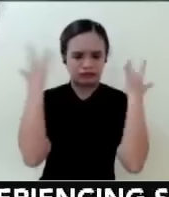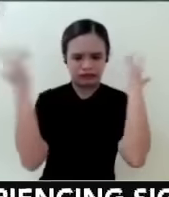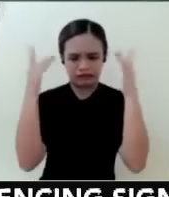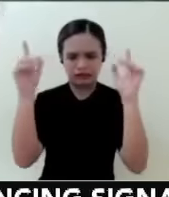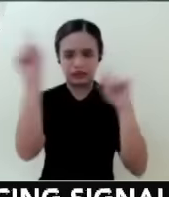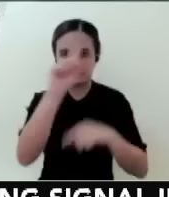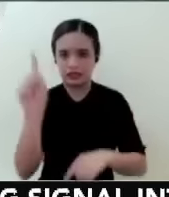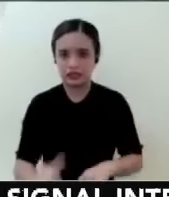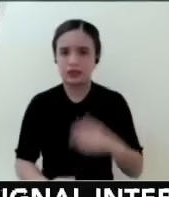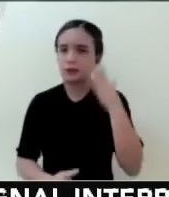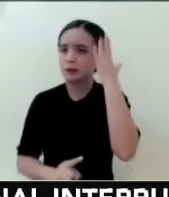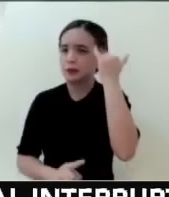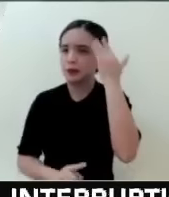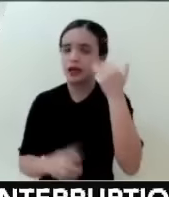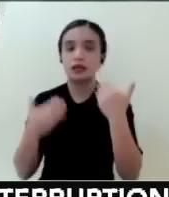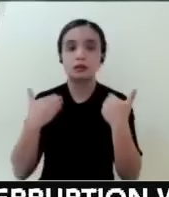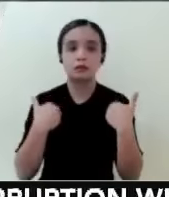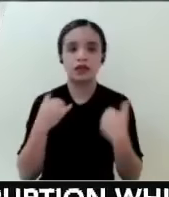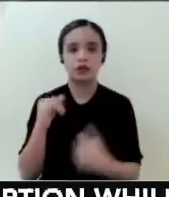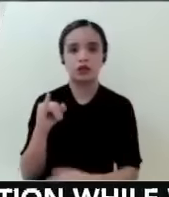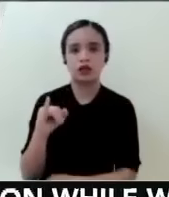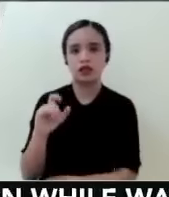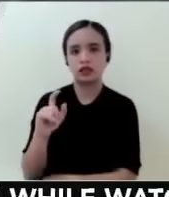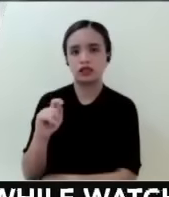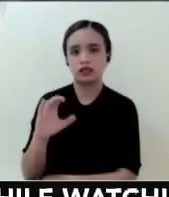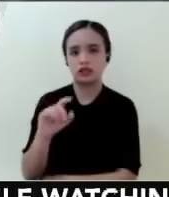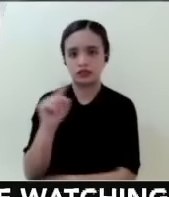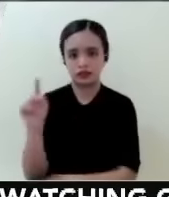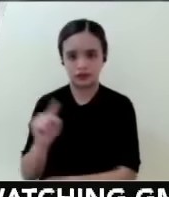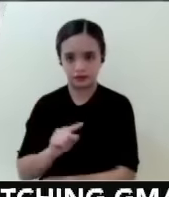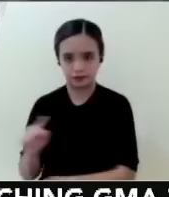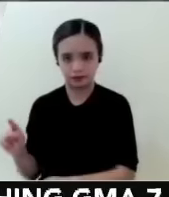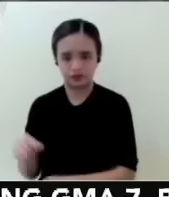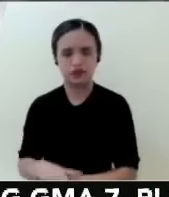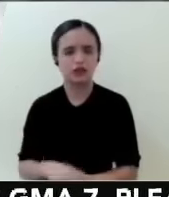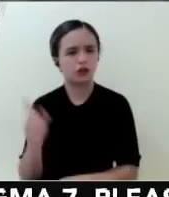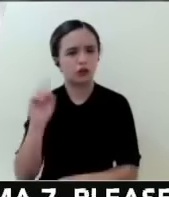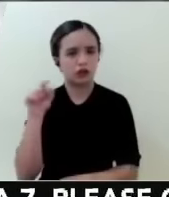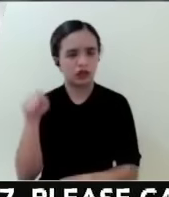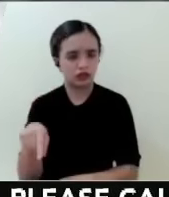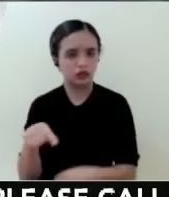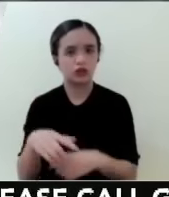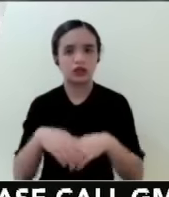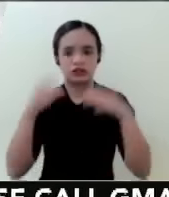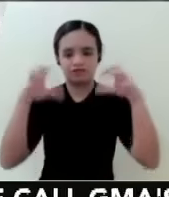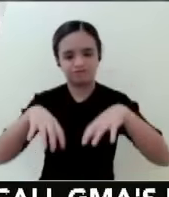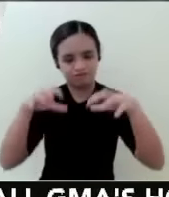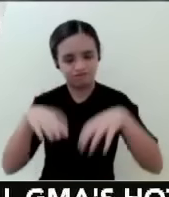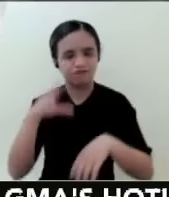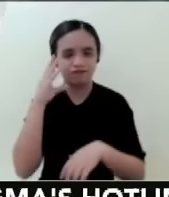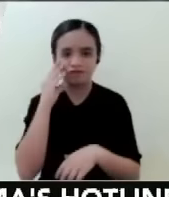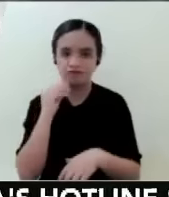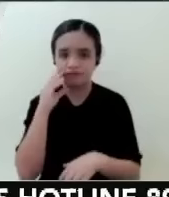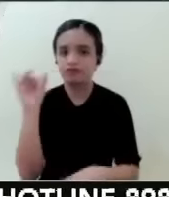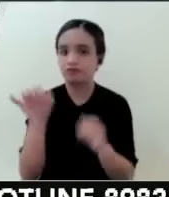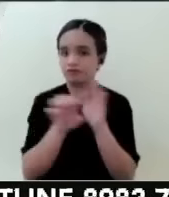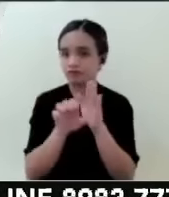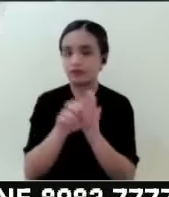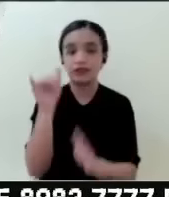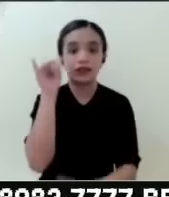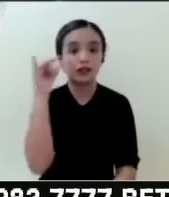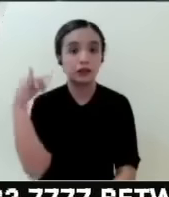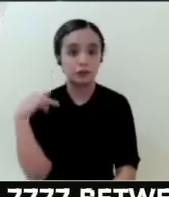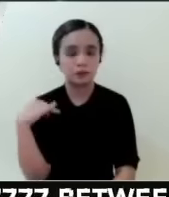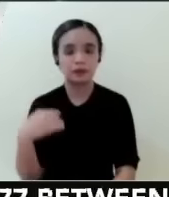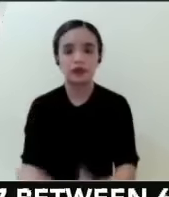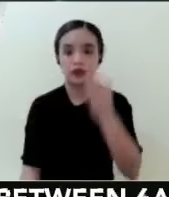dahil sa Intertropical Convergence Zone. Nakita namin mga naasahan tayo mga pag-uulan katulad kahapon kasi umiirap